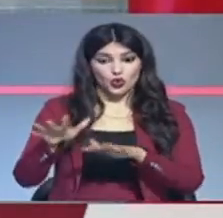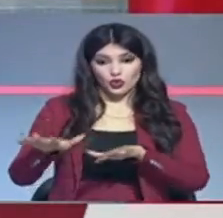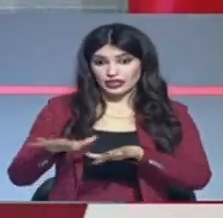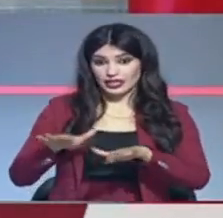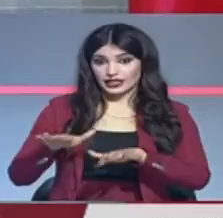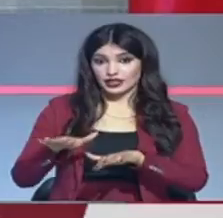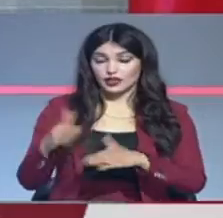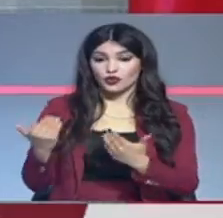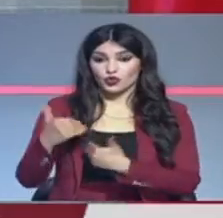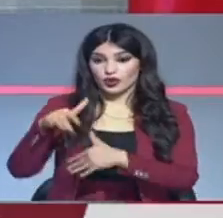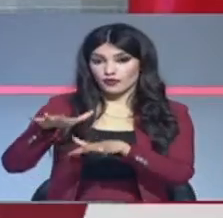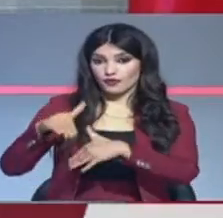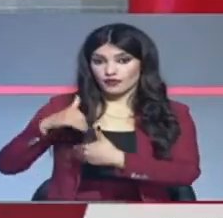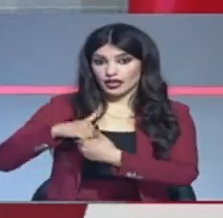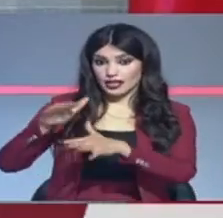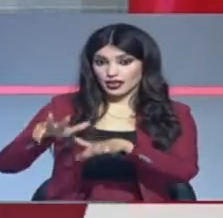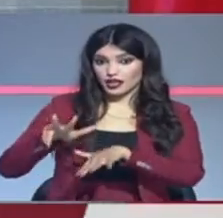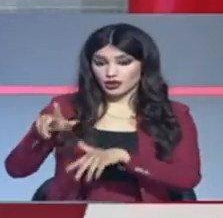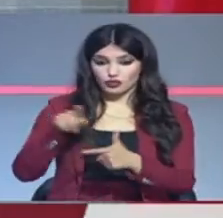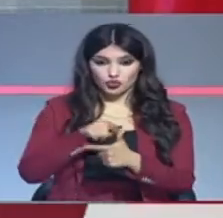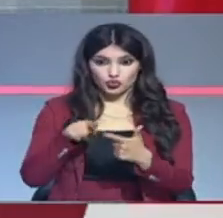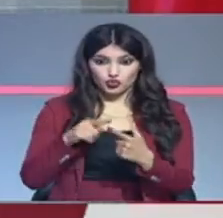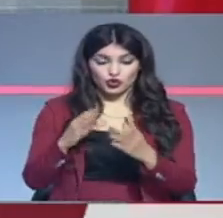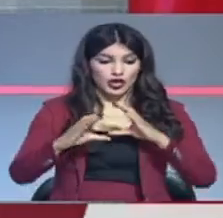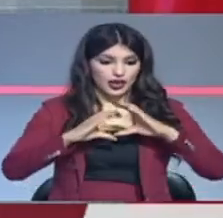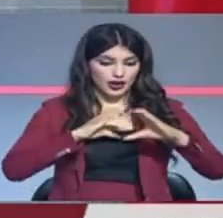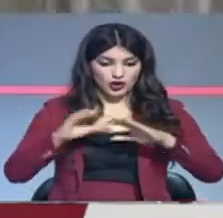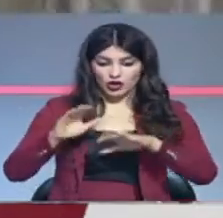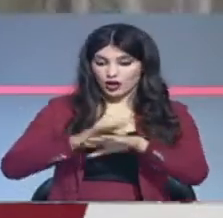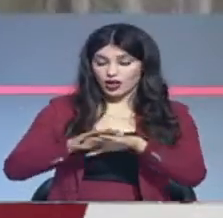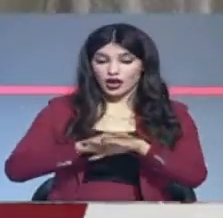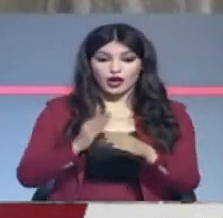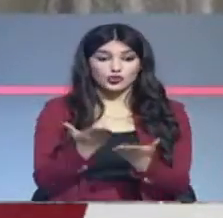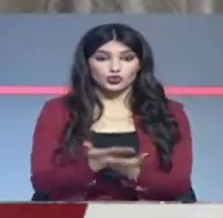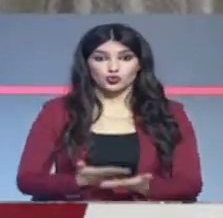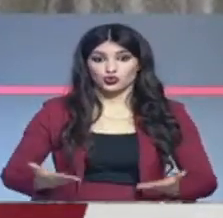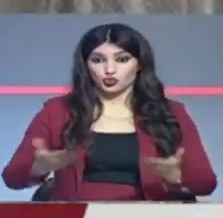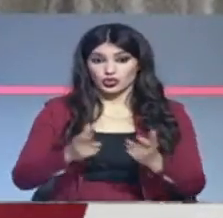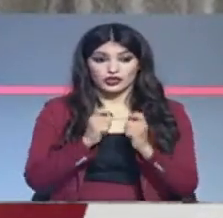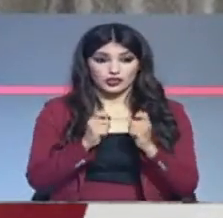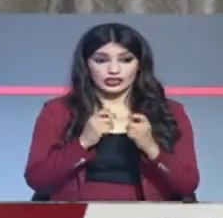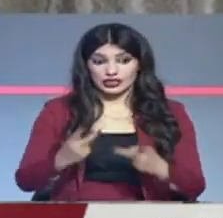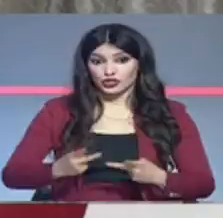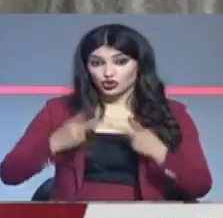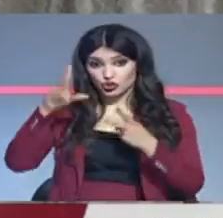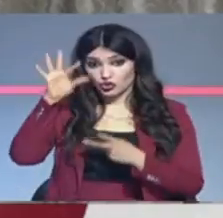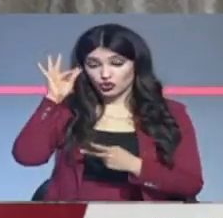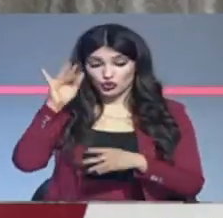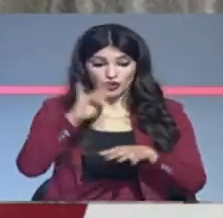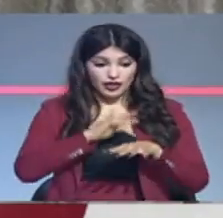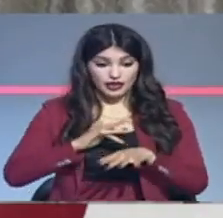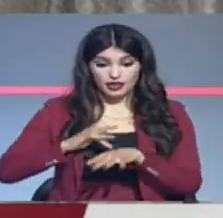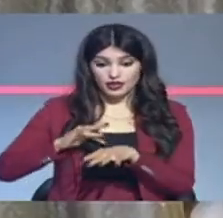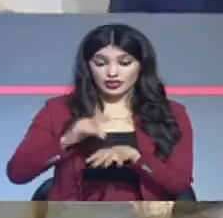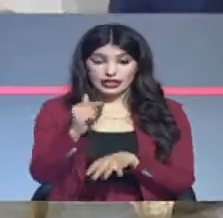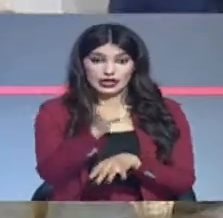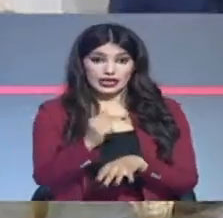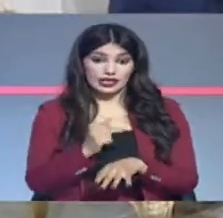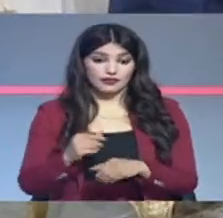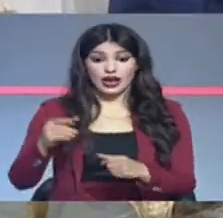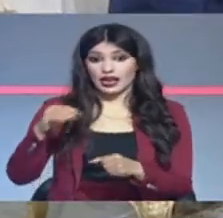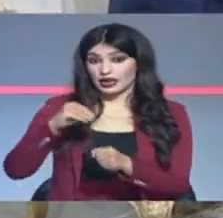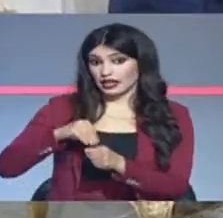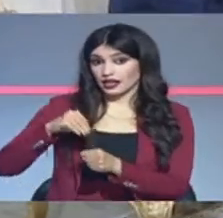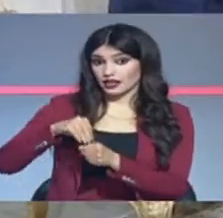هيكل مكي وتم التطرق خلال اللقاء الى الازمه السياسيه الراهنه بالبلاد وانعكاساتها على الاوضاع الاقتصاديه